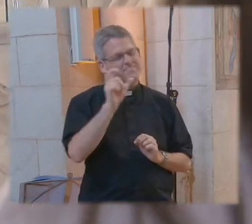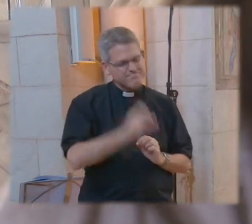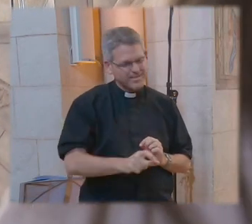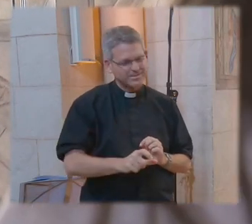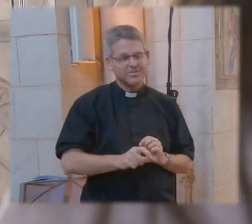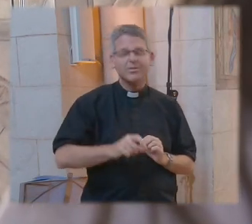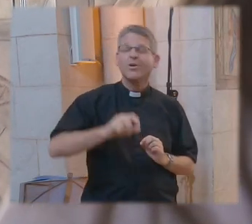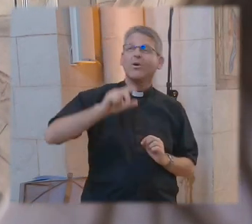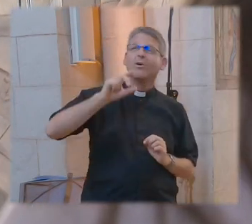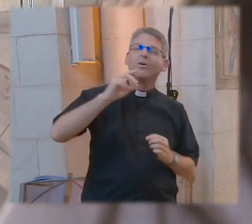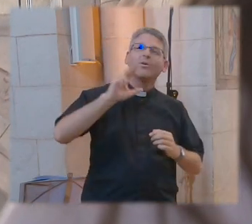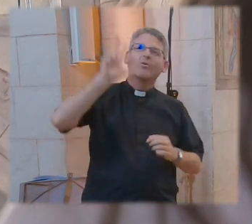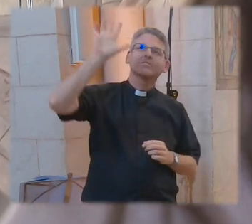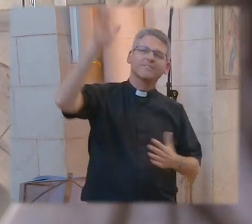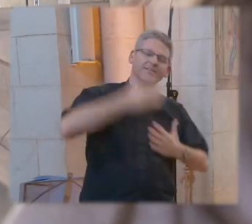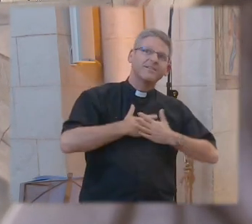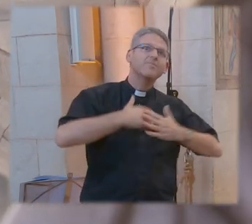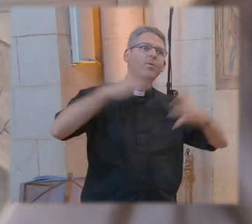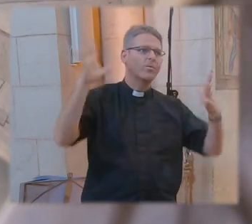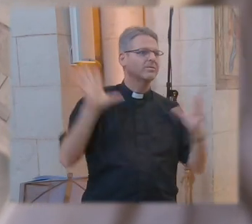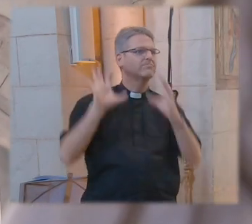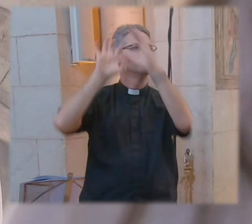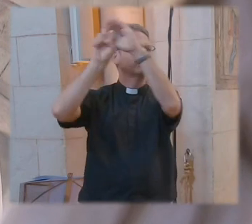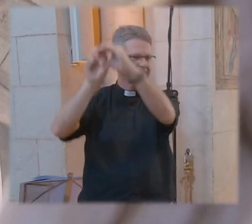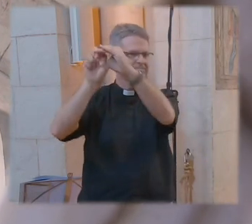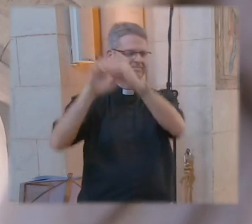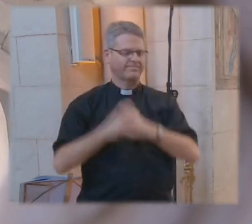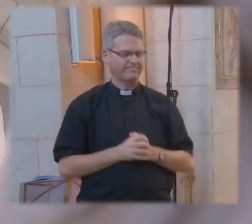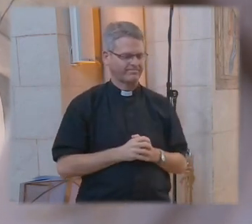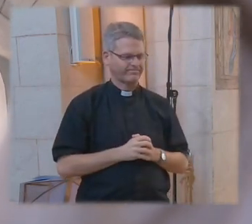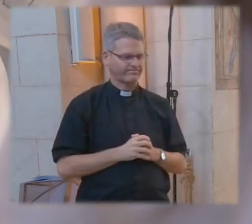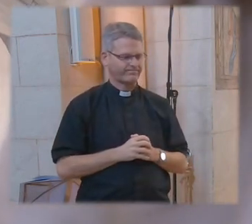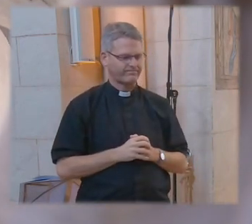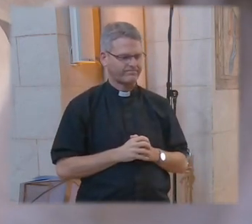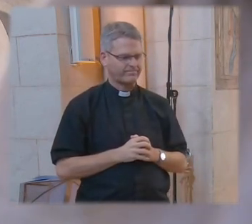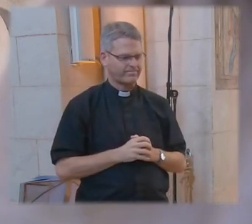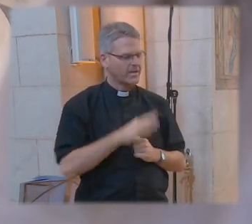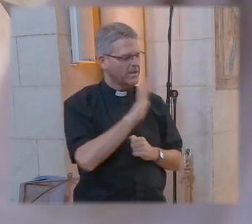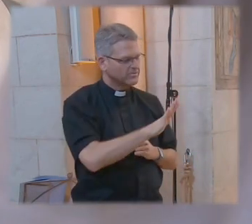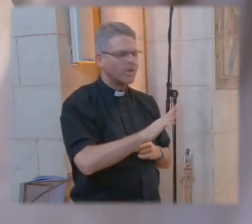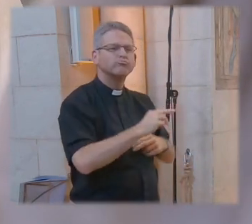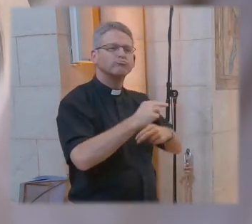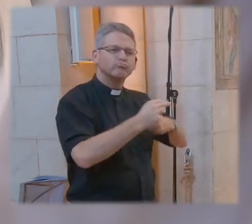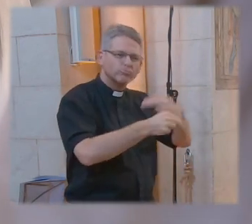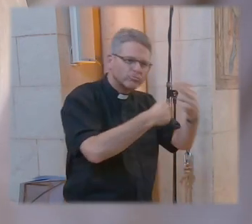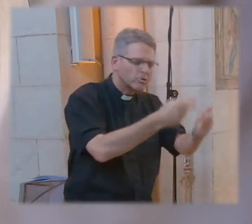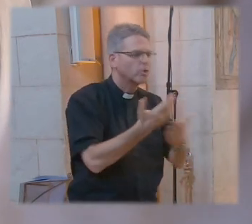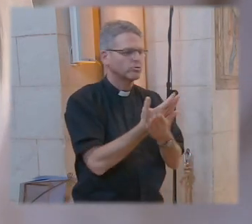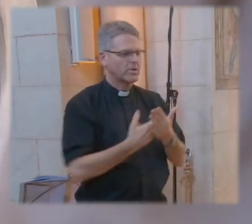der Größe der Liebe Gottes. Bei seinen verschiedenen Aufgaben als Lehrer und Seelsorger,